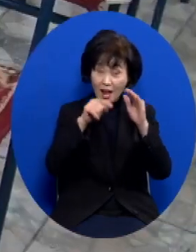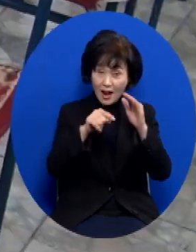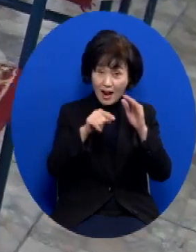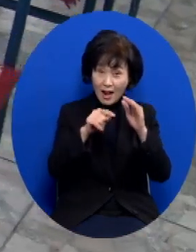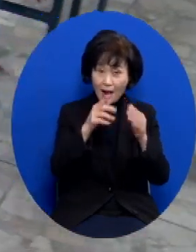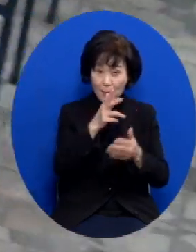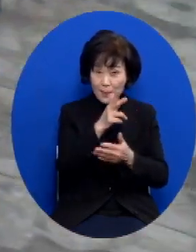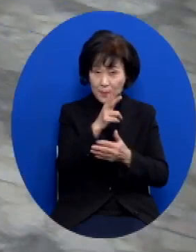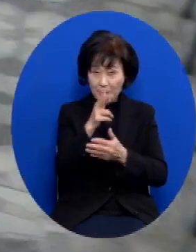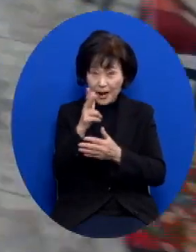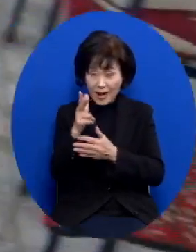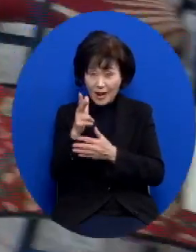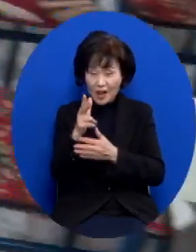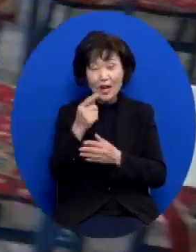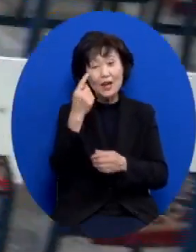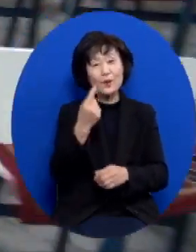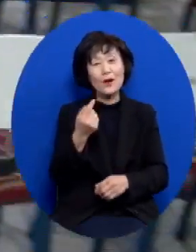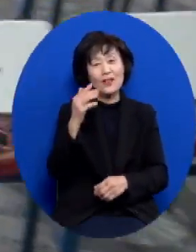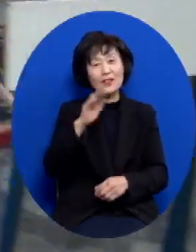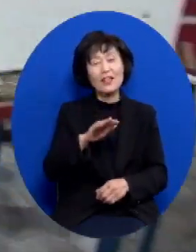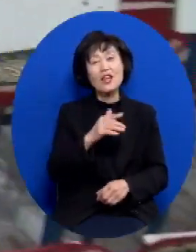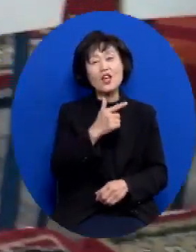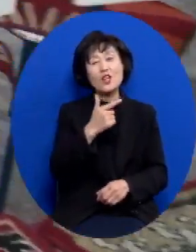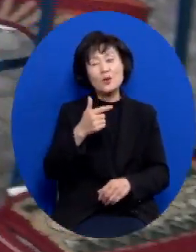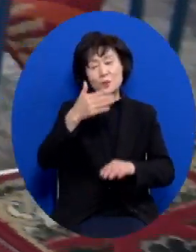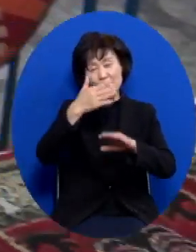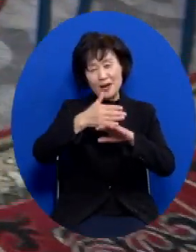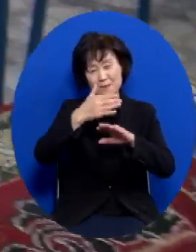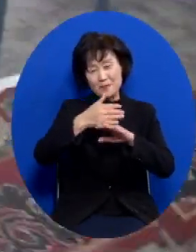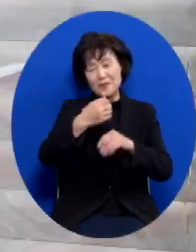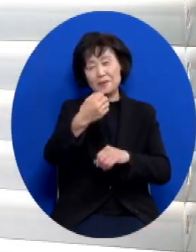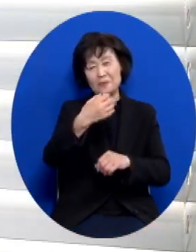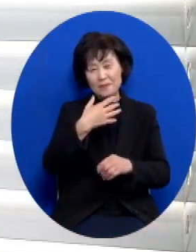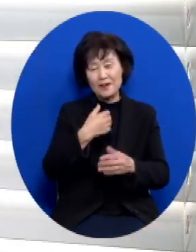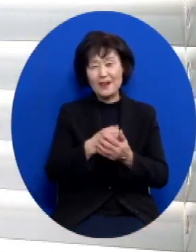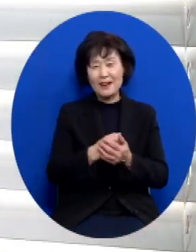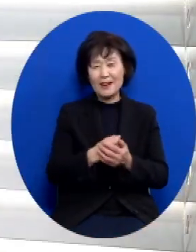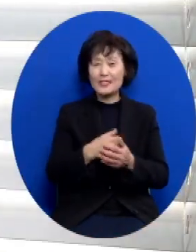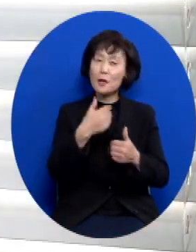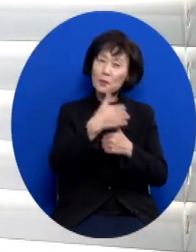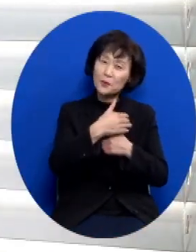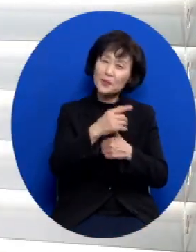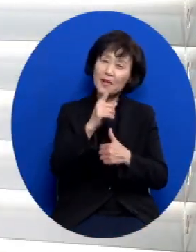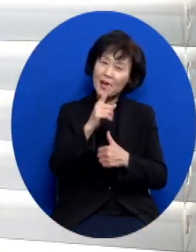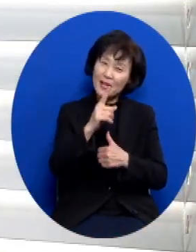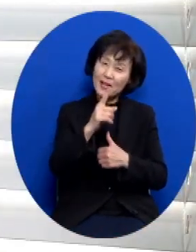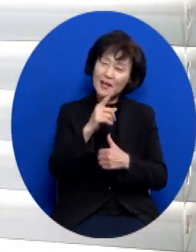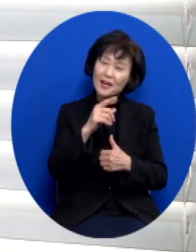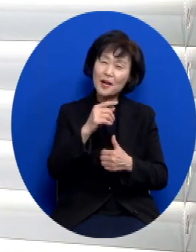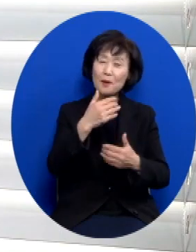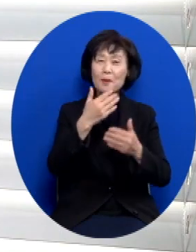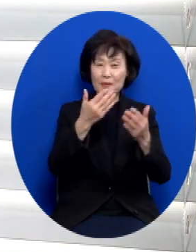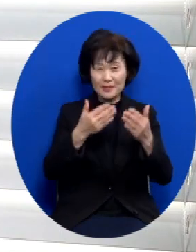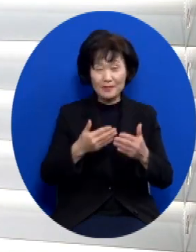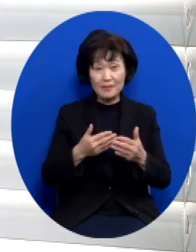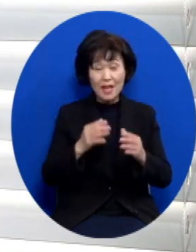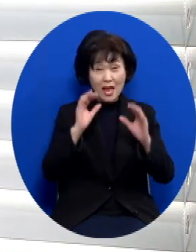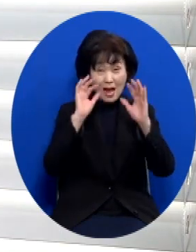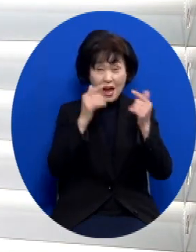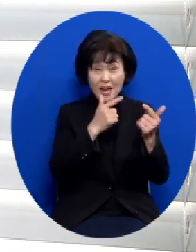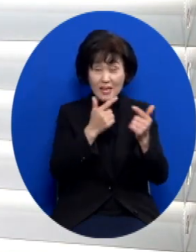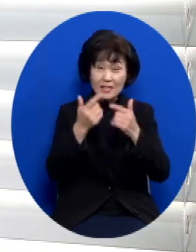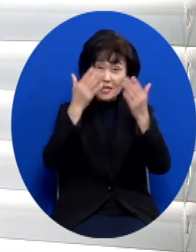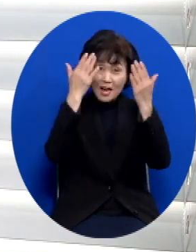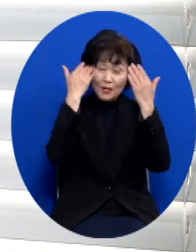담아왔는데 너무 감사하다는 거예요. 그래서 사실은 부탁을 하나 받고 왔습니다. 어린아이들이 학교를